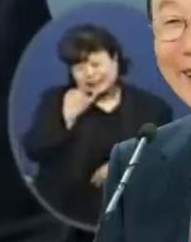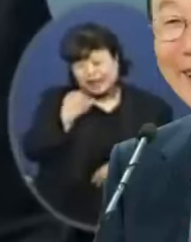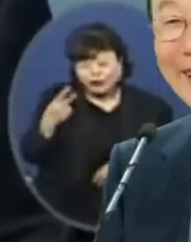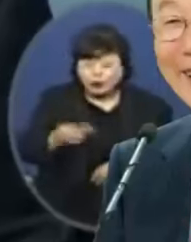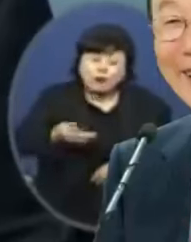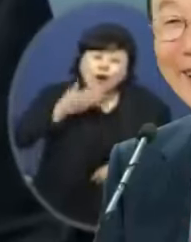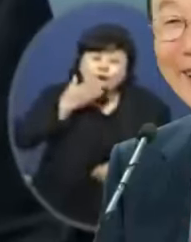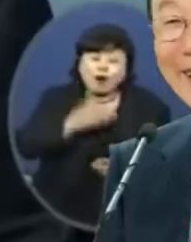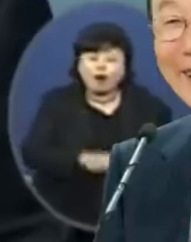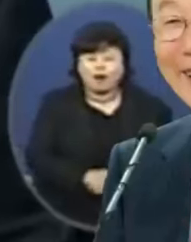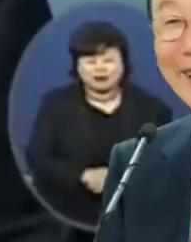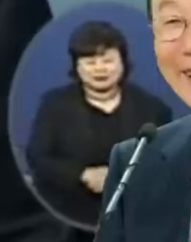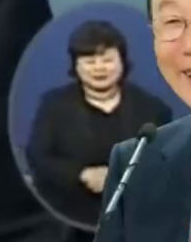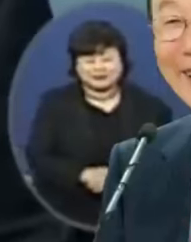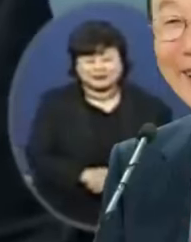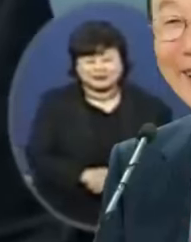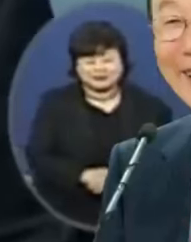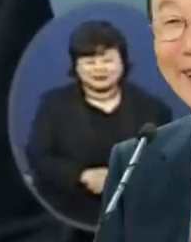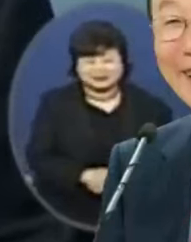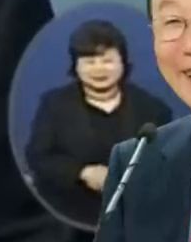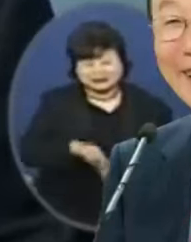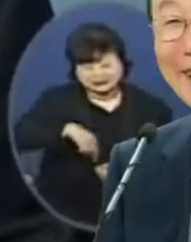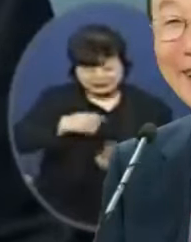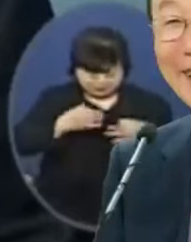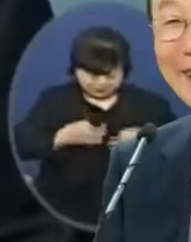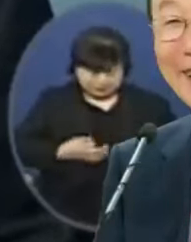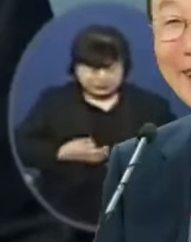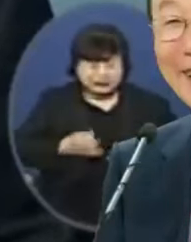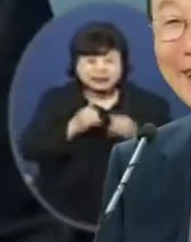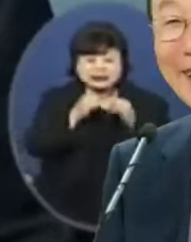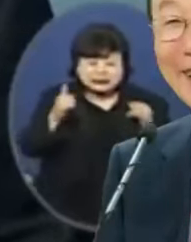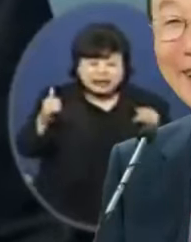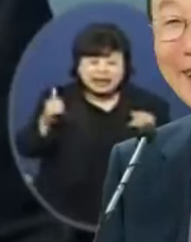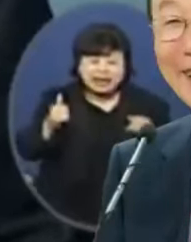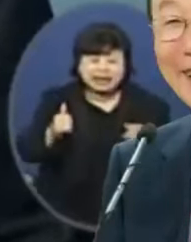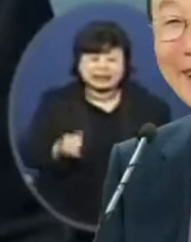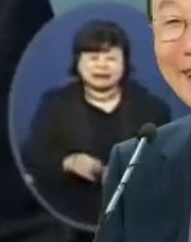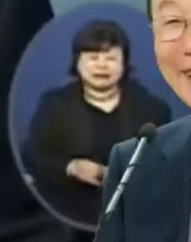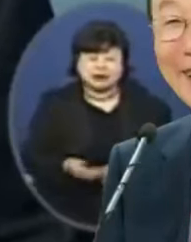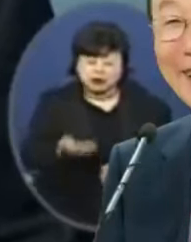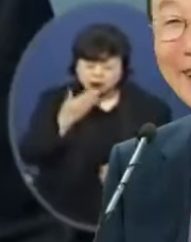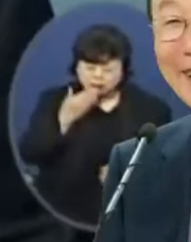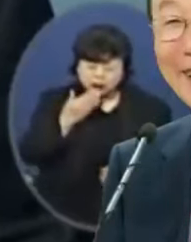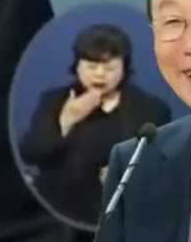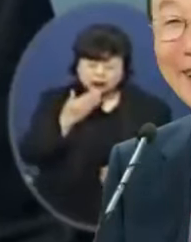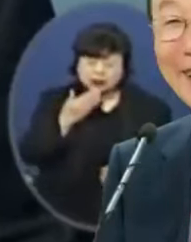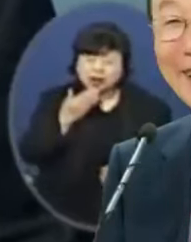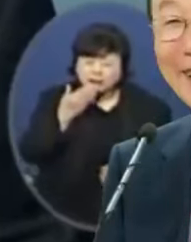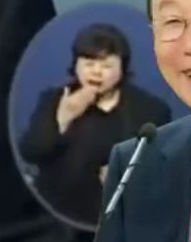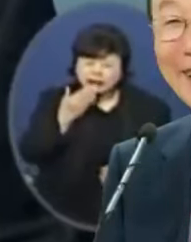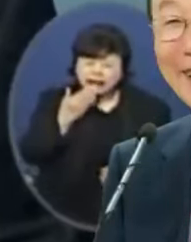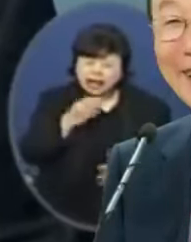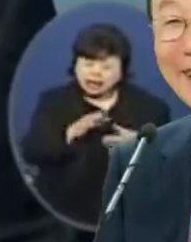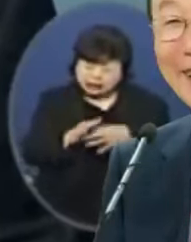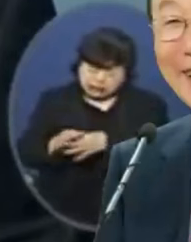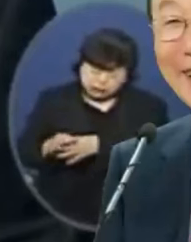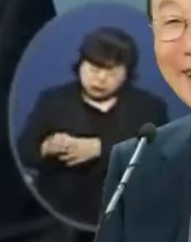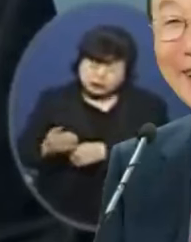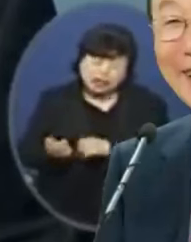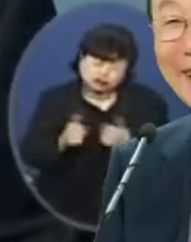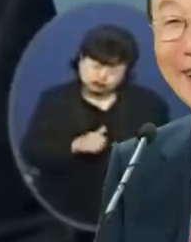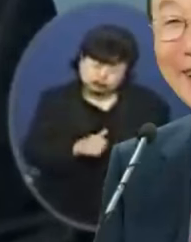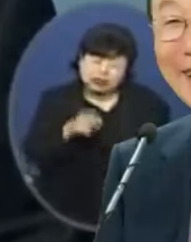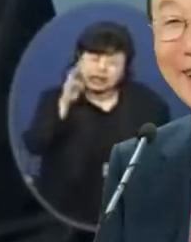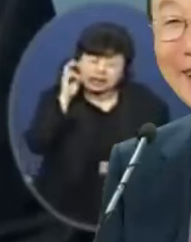먹습니다. 그리고 내 스스로 생각해 인간은 어찌할 수 없이 먹다 죽는구나 그런 생각이 내 마음에